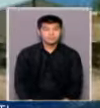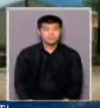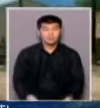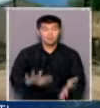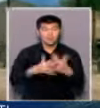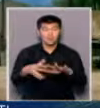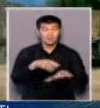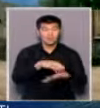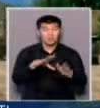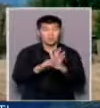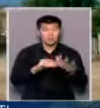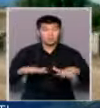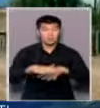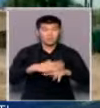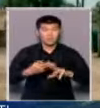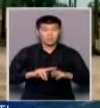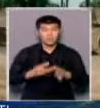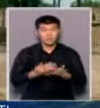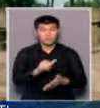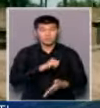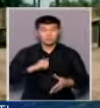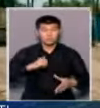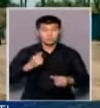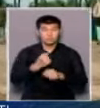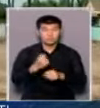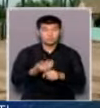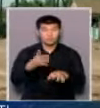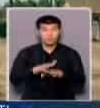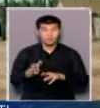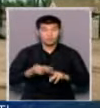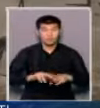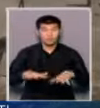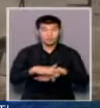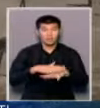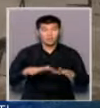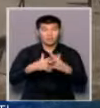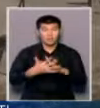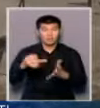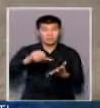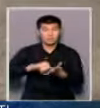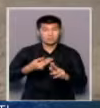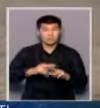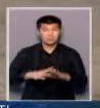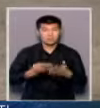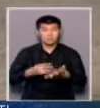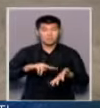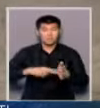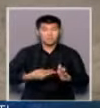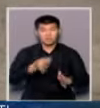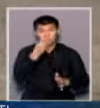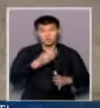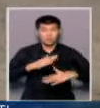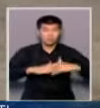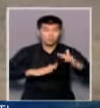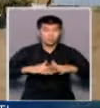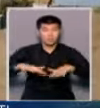Ауыл әкімін сайлау халықтың құзырында. Ел игілігі үшін жасалып жатқан бұл шараға ауыл тұрғындары белсене қатысуы шарт. Жауапты мамандар бұл